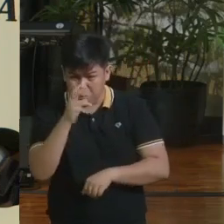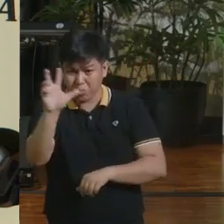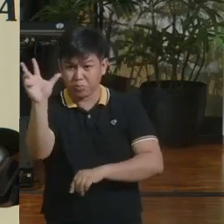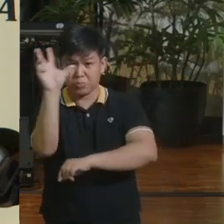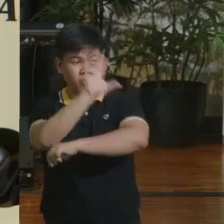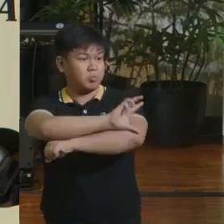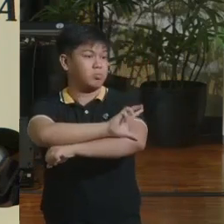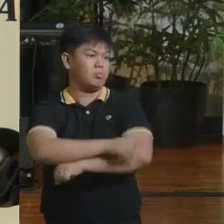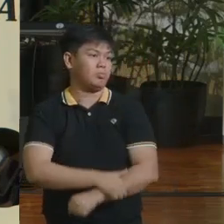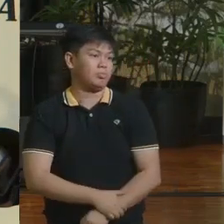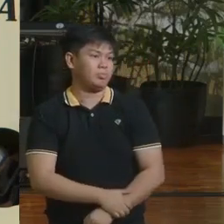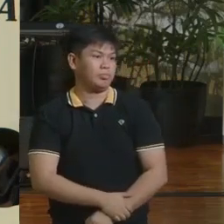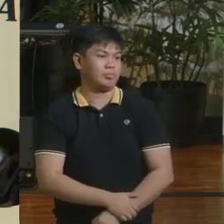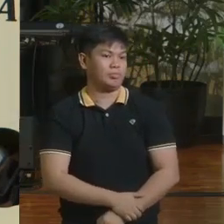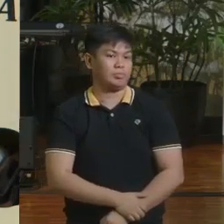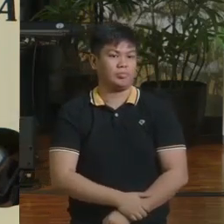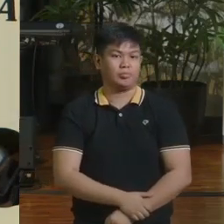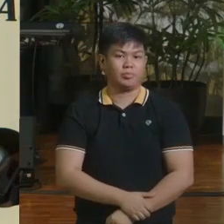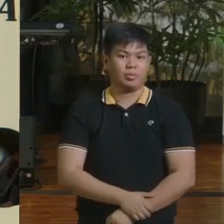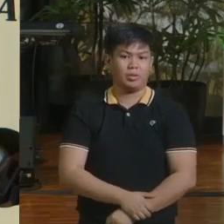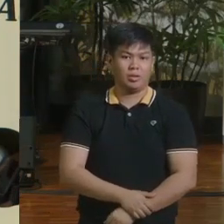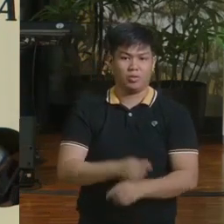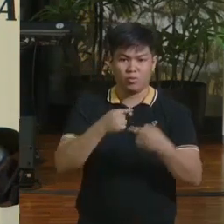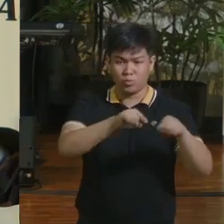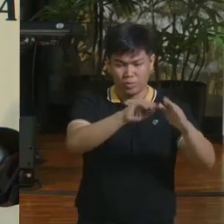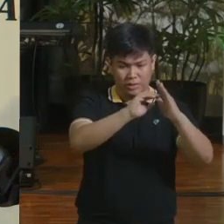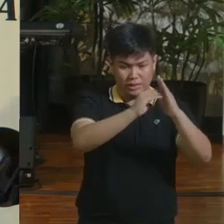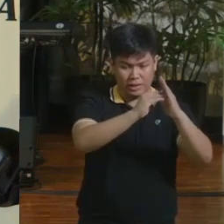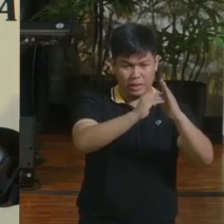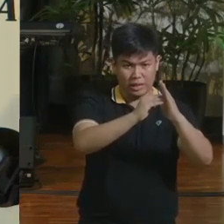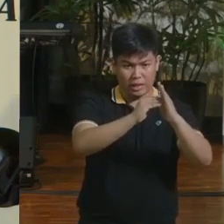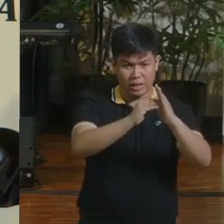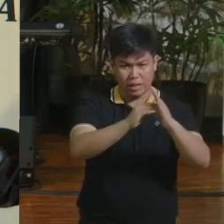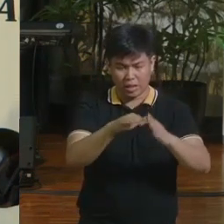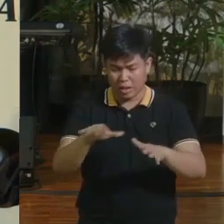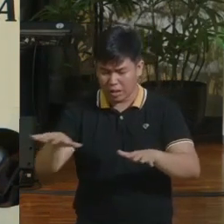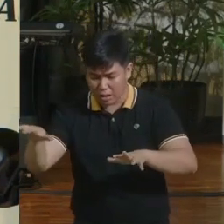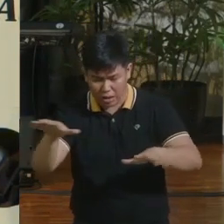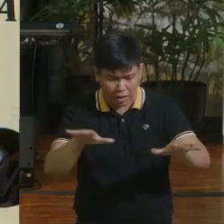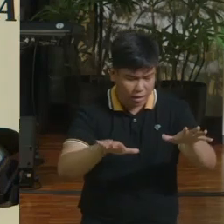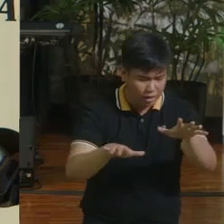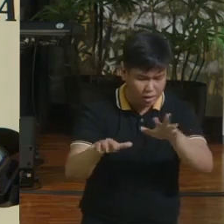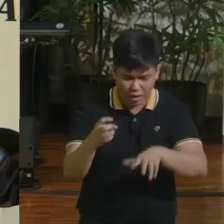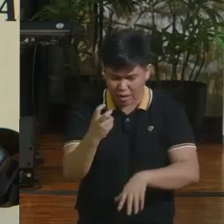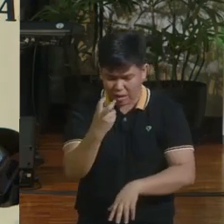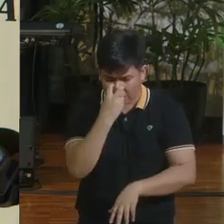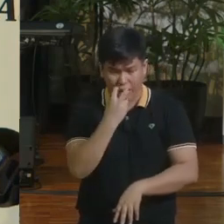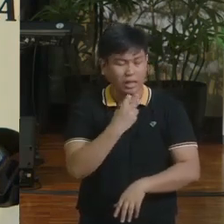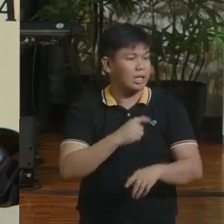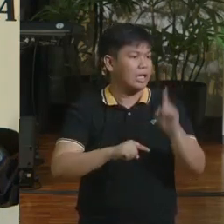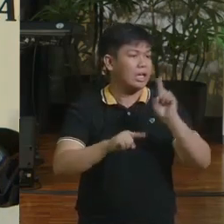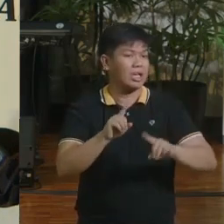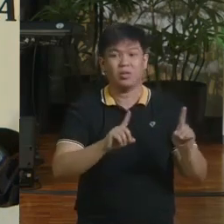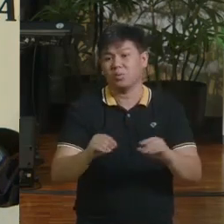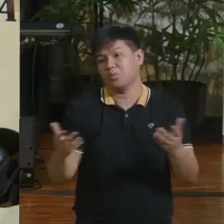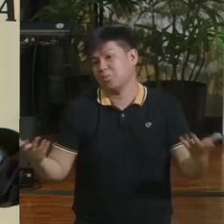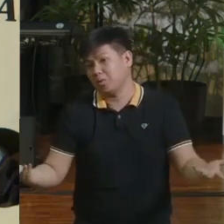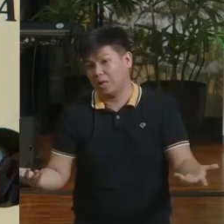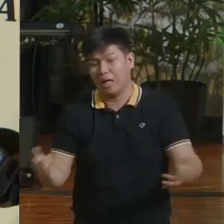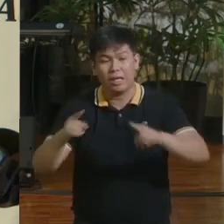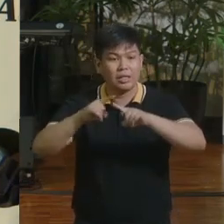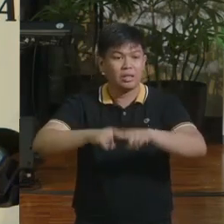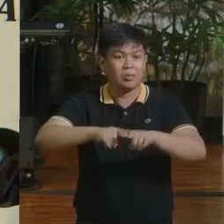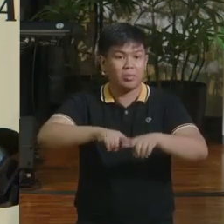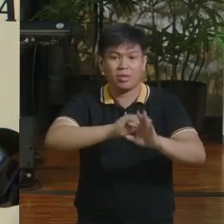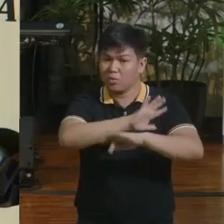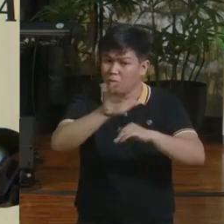araw. Nagpunta siya sa Damascus. Nandun siya. Siyempre, bulag siya, wala siya ibang magawa. Dependent siya sa lahat ng